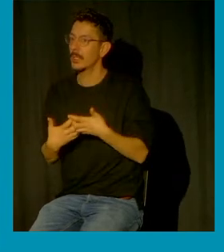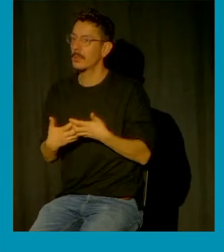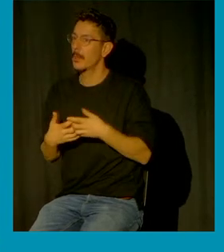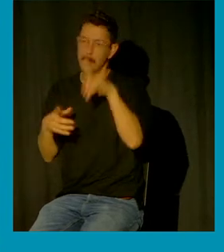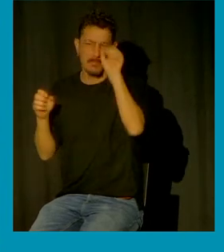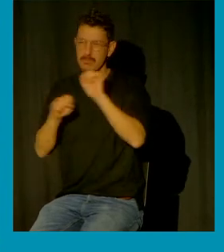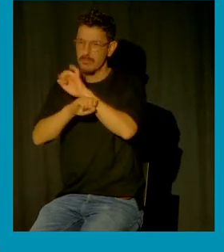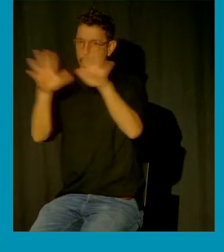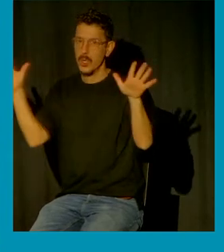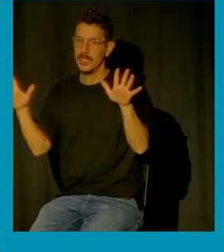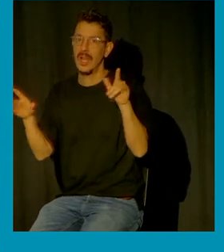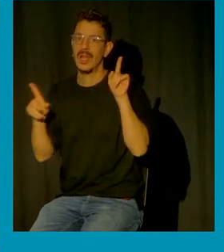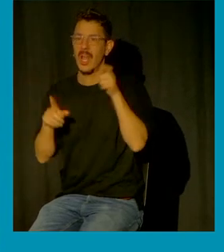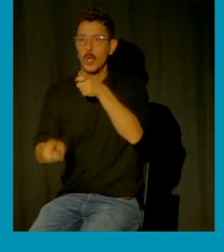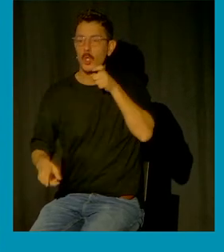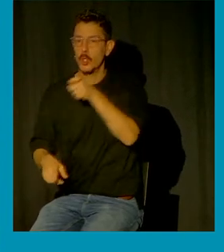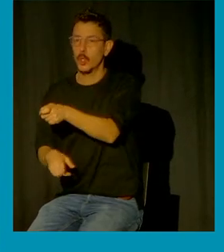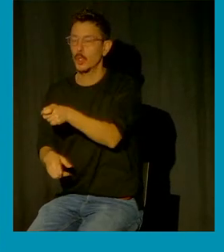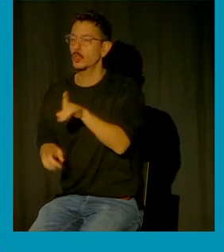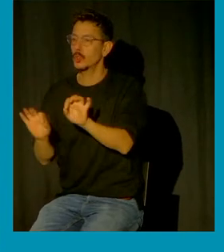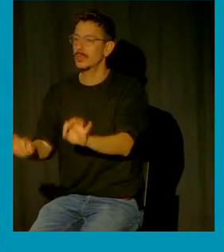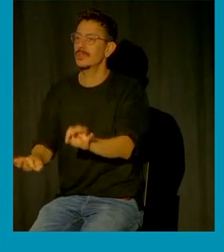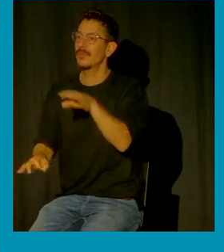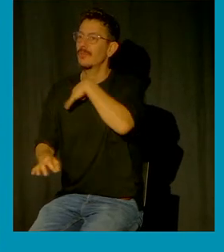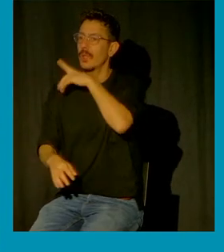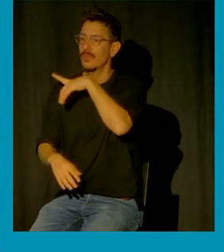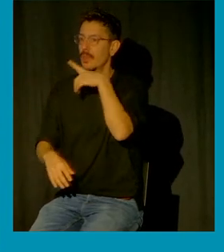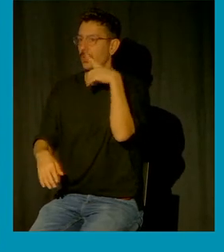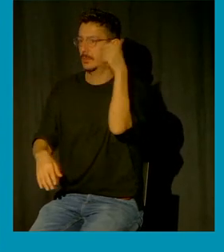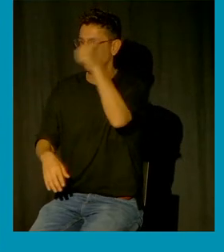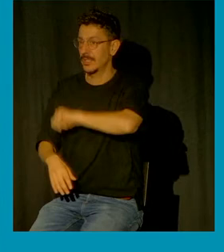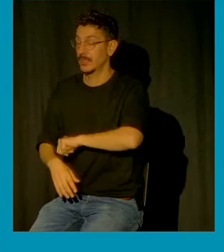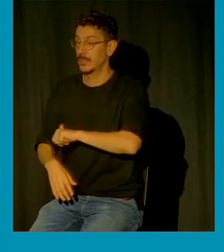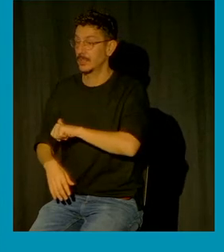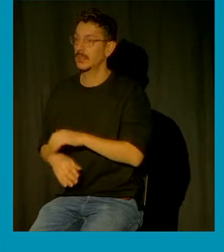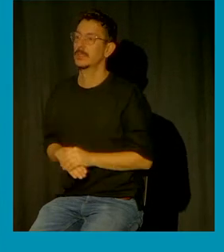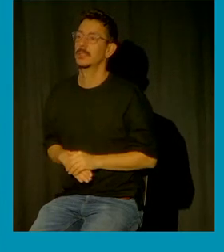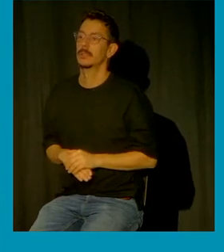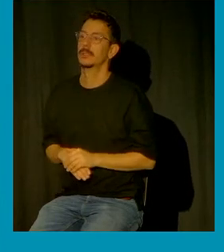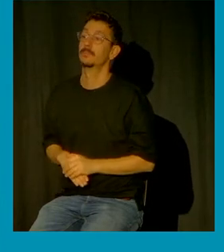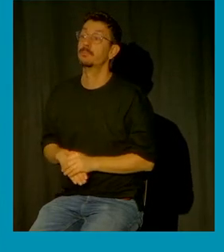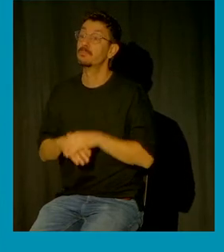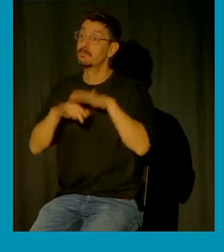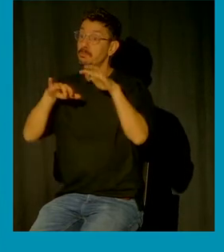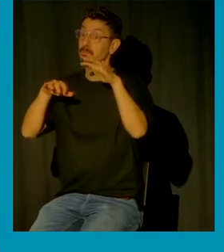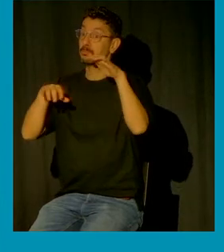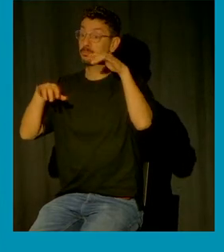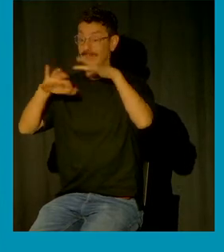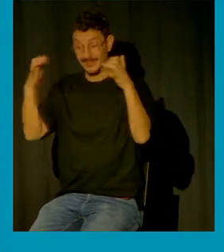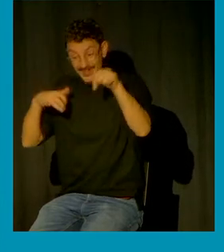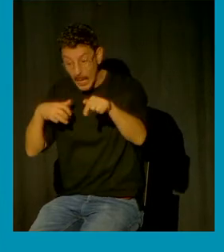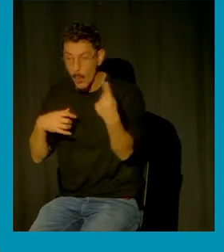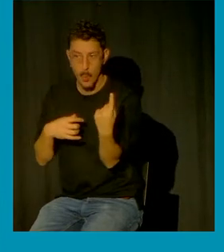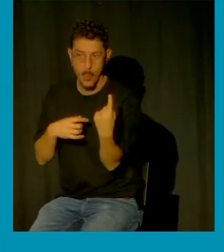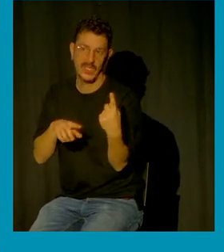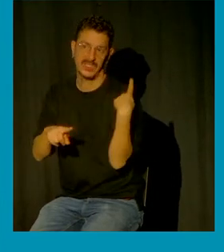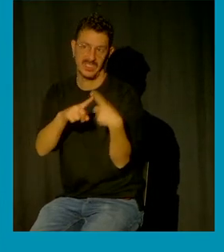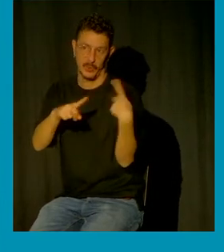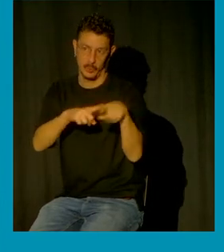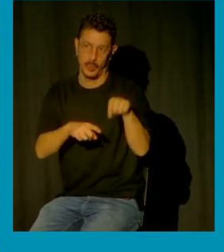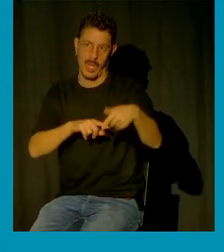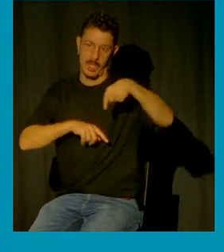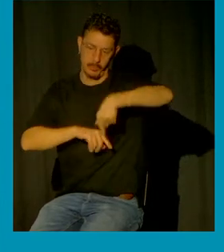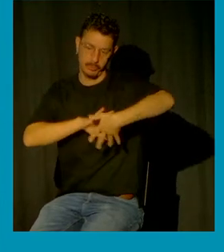les violències masclistes en general i avui parlem específicament de les violències sexuals i evidentment amb